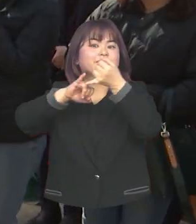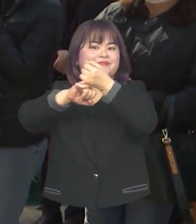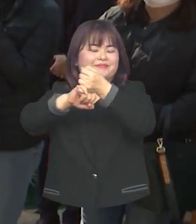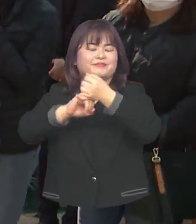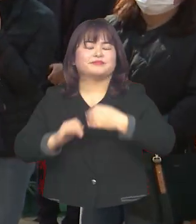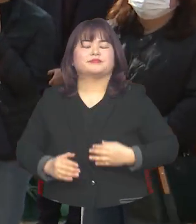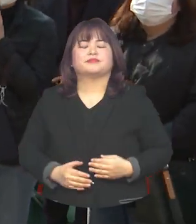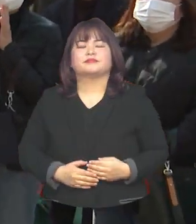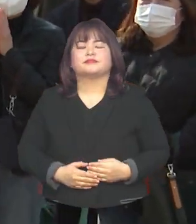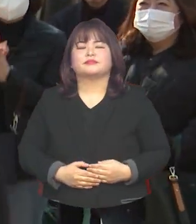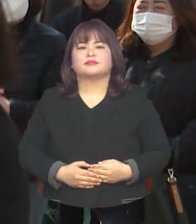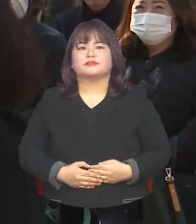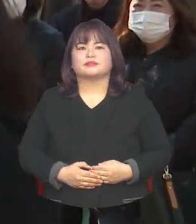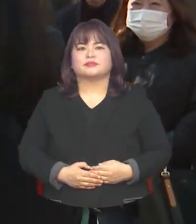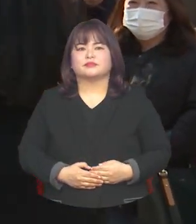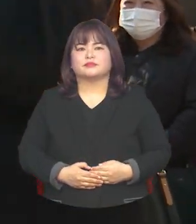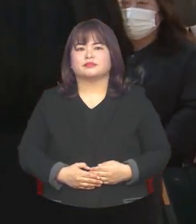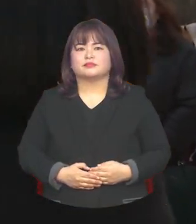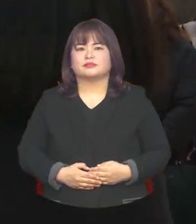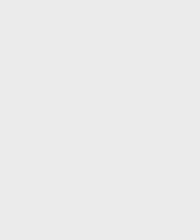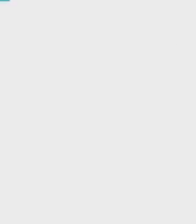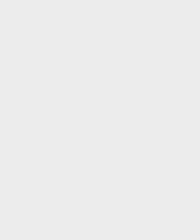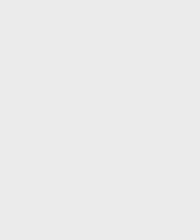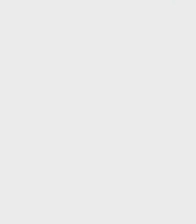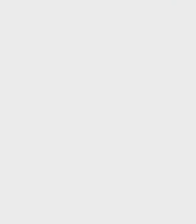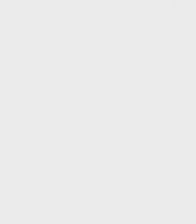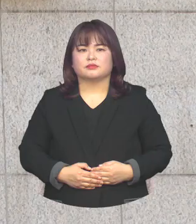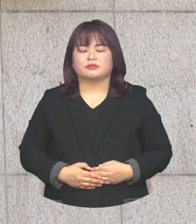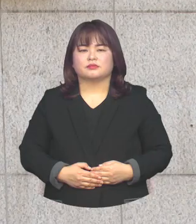있도록 노력하겠다고 말했습니다.